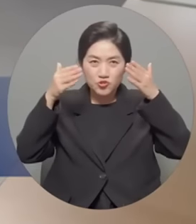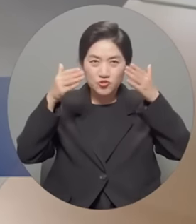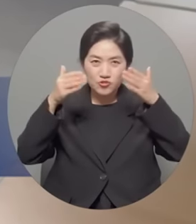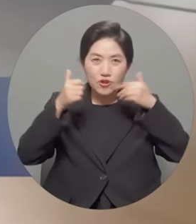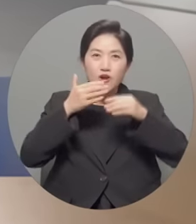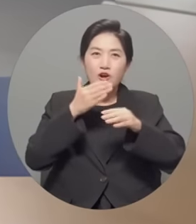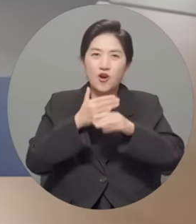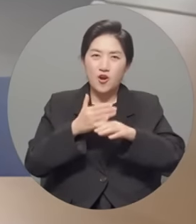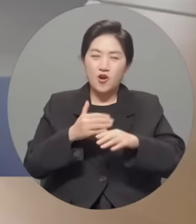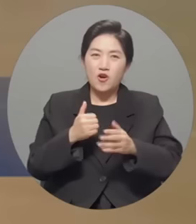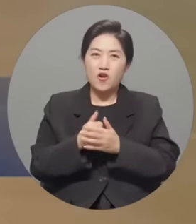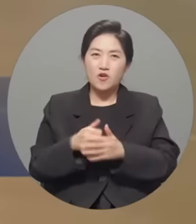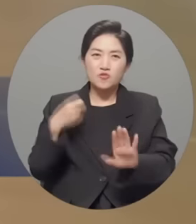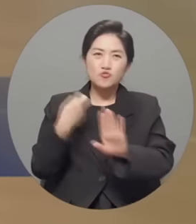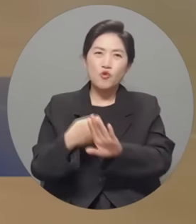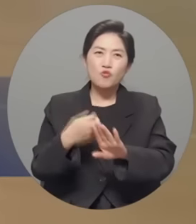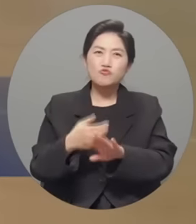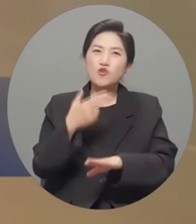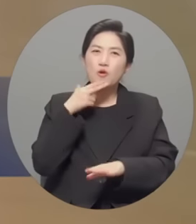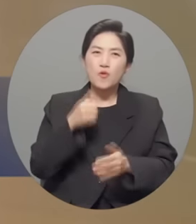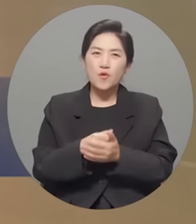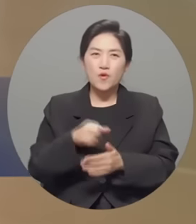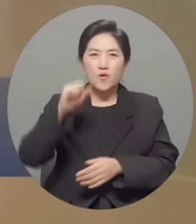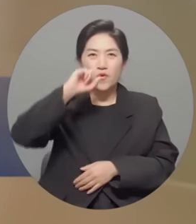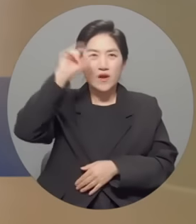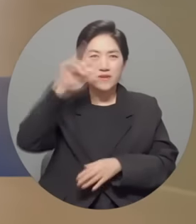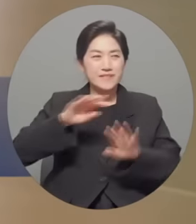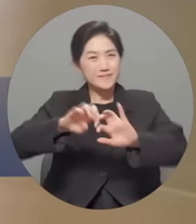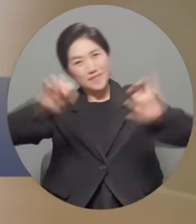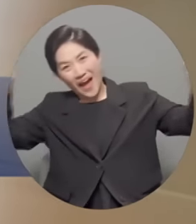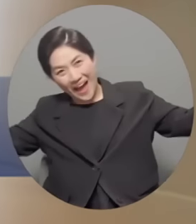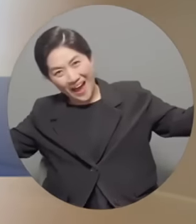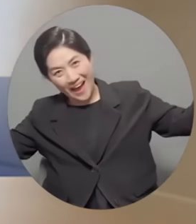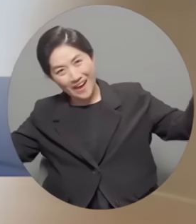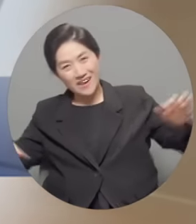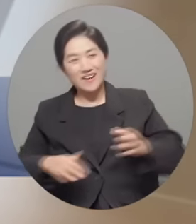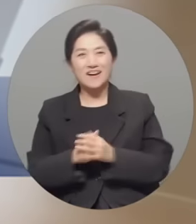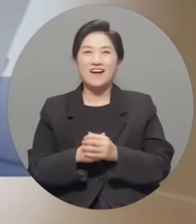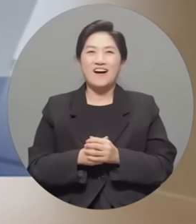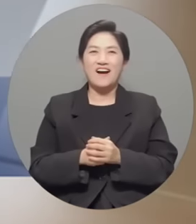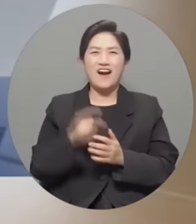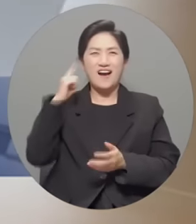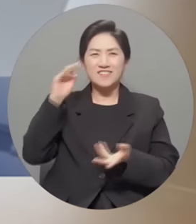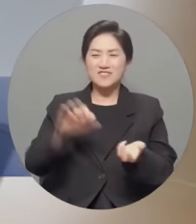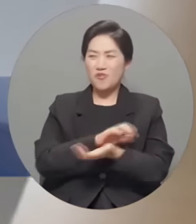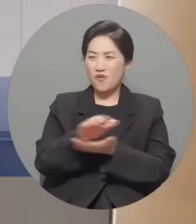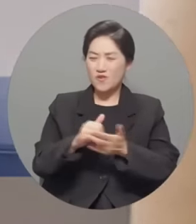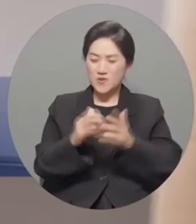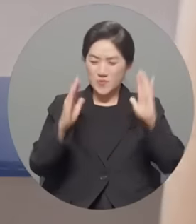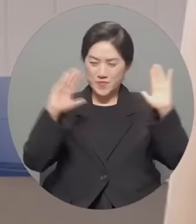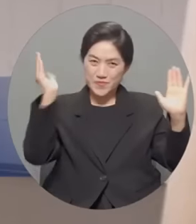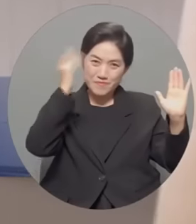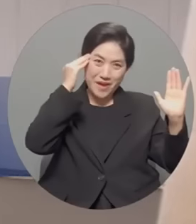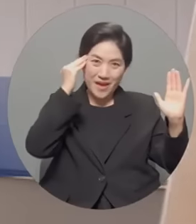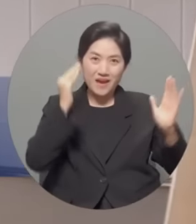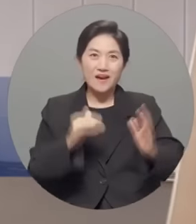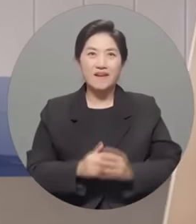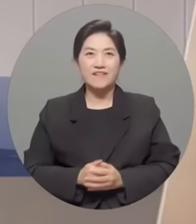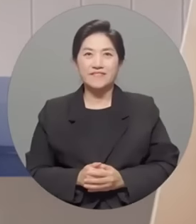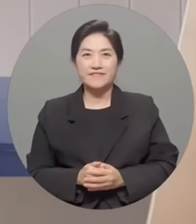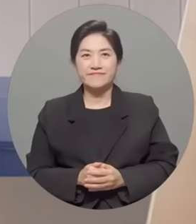진행하고 있는데 노크도 안 하고 갑자기 시끄럽게 들어오고 해서 수업에 방해도